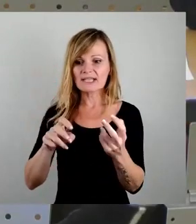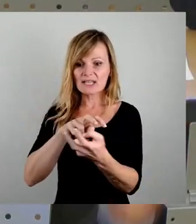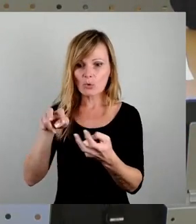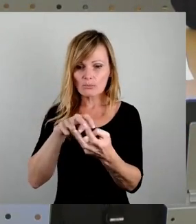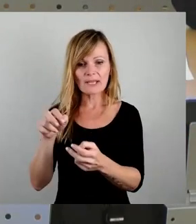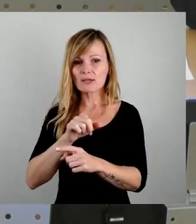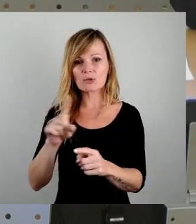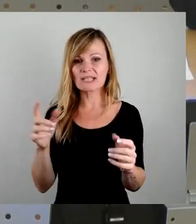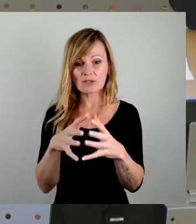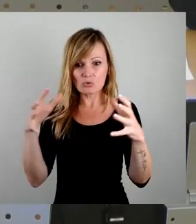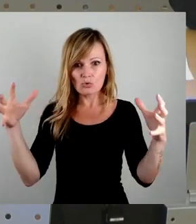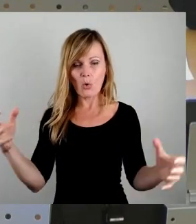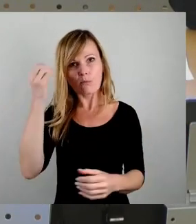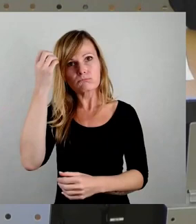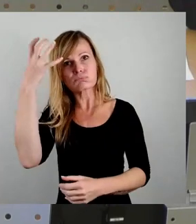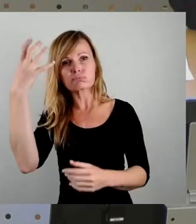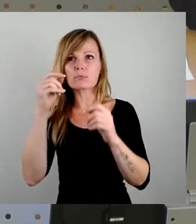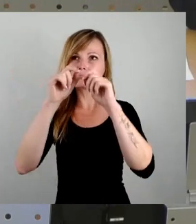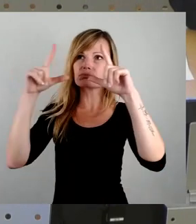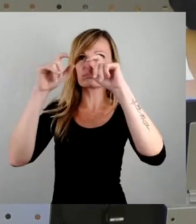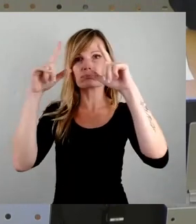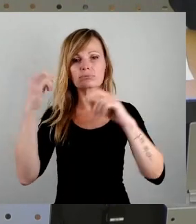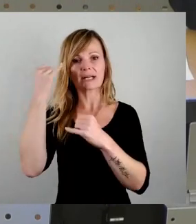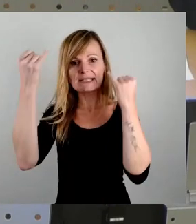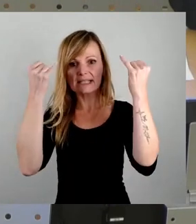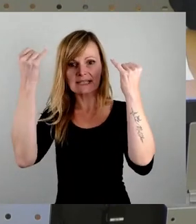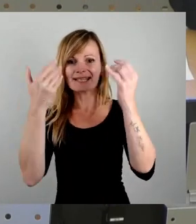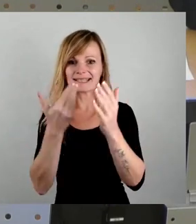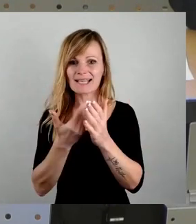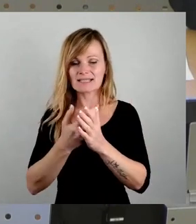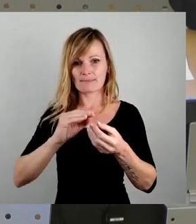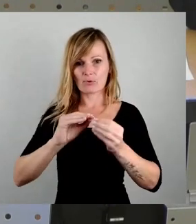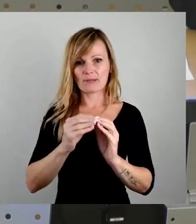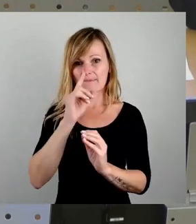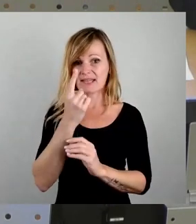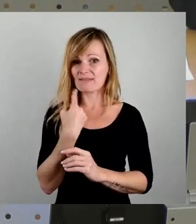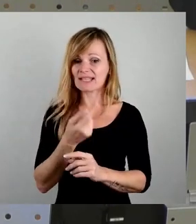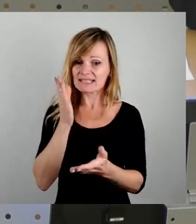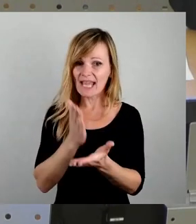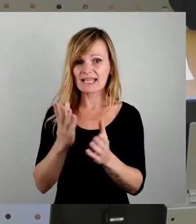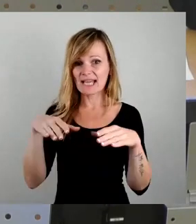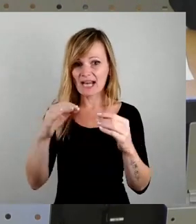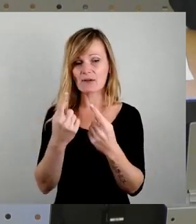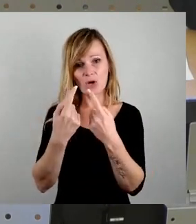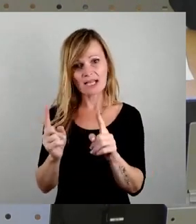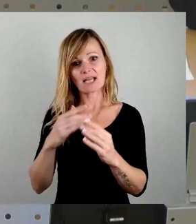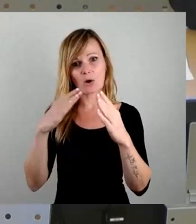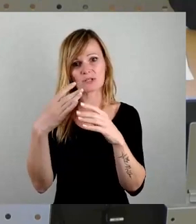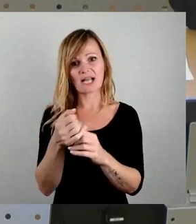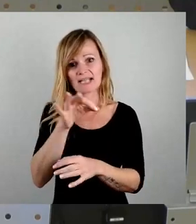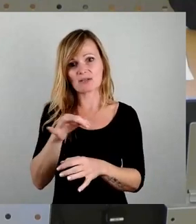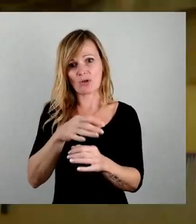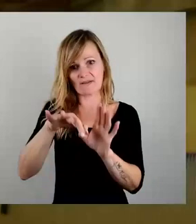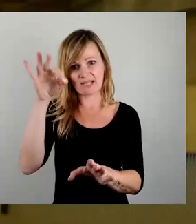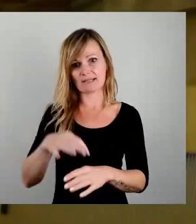solche Blasen im Kopf haben. Und das ist das Problem. Und wenn wir nie endlich damit anfangen, werden wir noch ganz andere Haushaltslöcher finden.